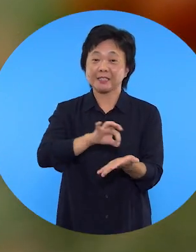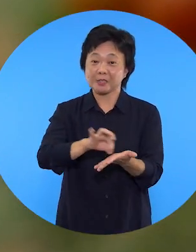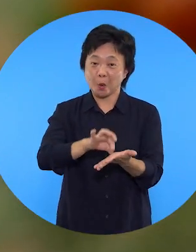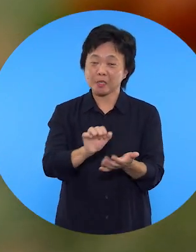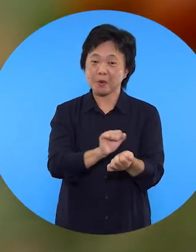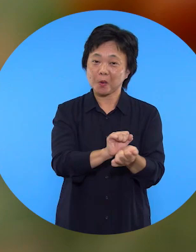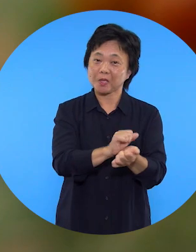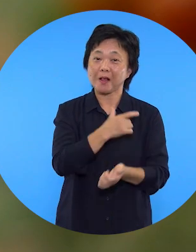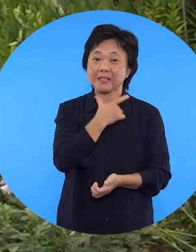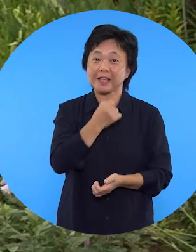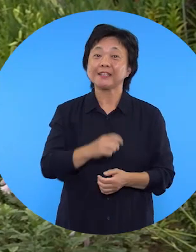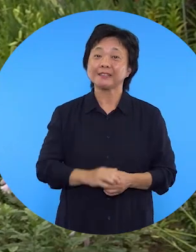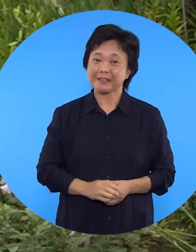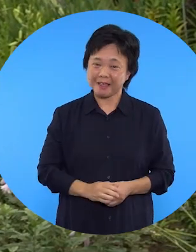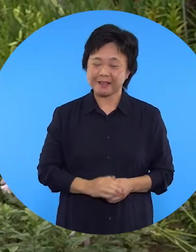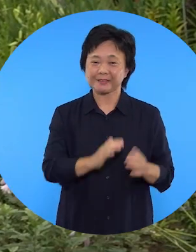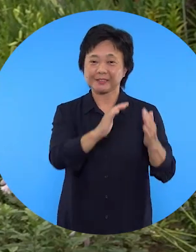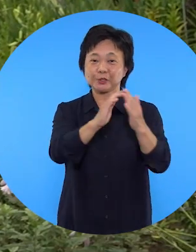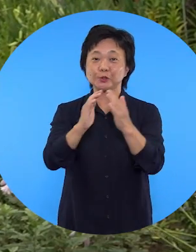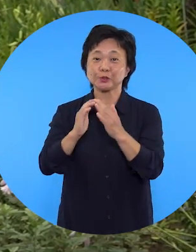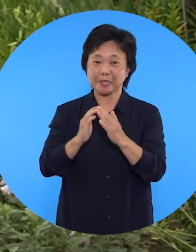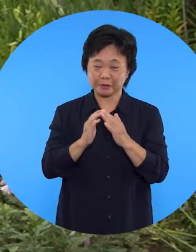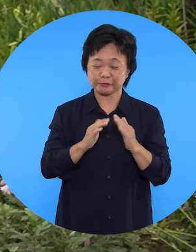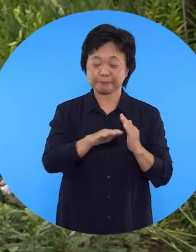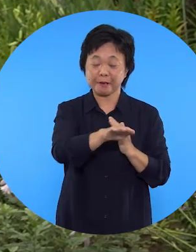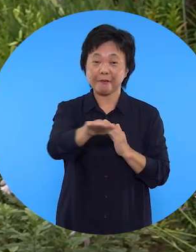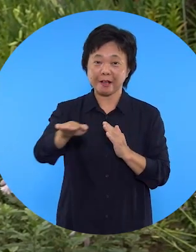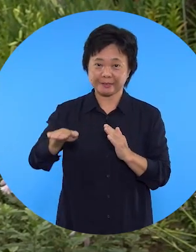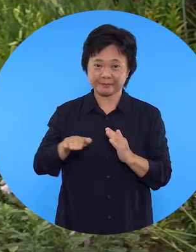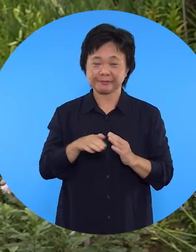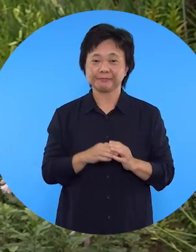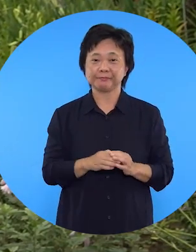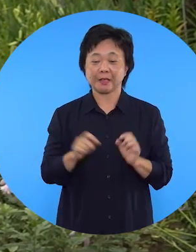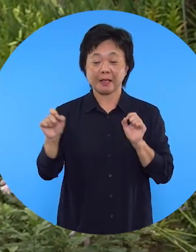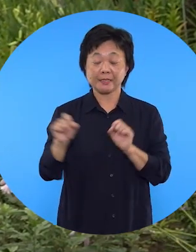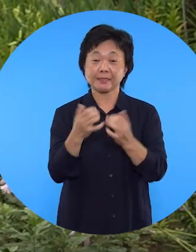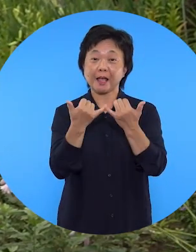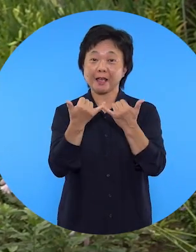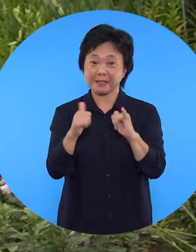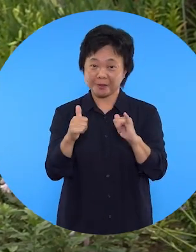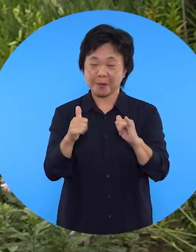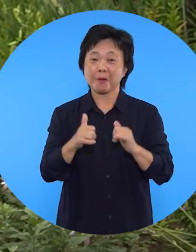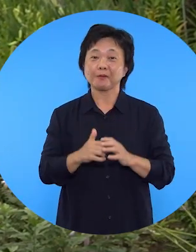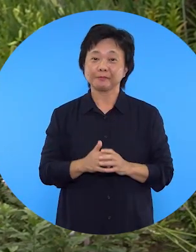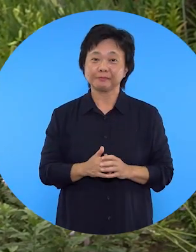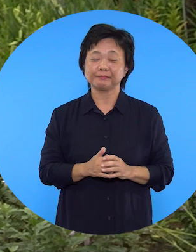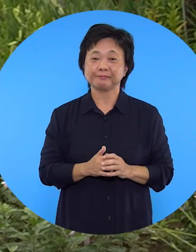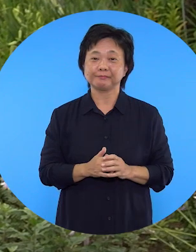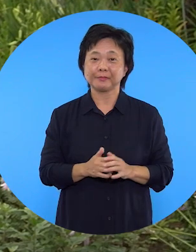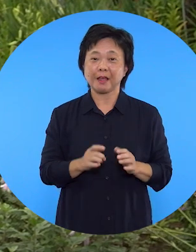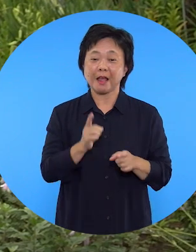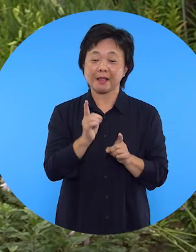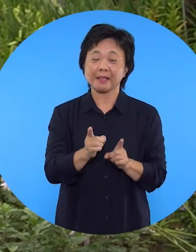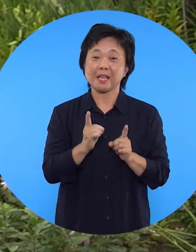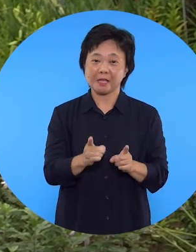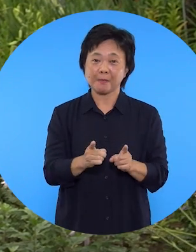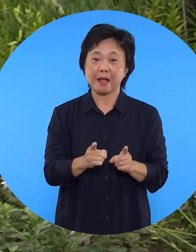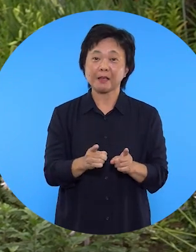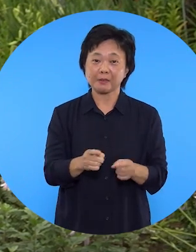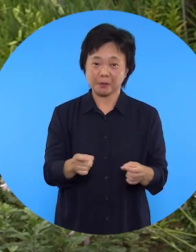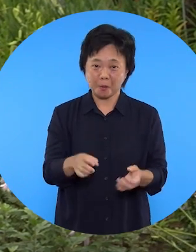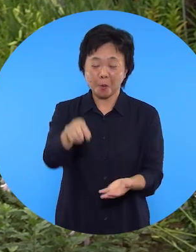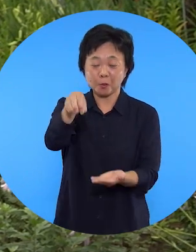ですねそうですね住宅に囲まれてますしあの近隣のお客様にですねやっぱりデリバーの